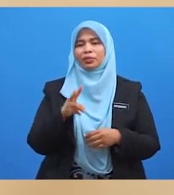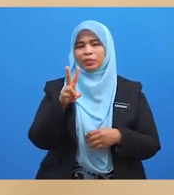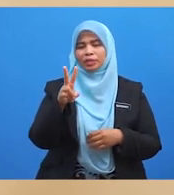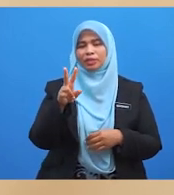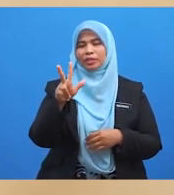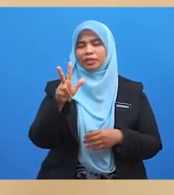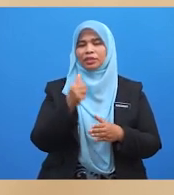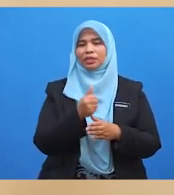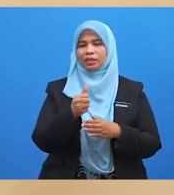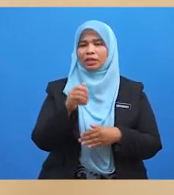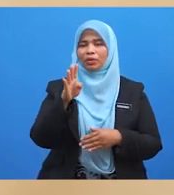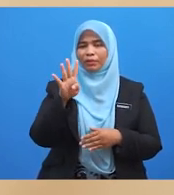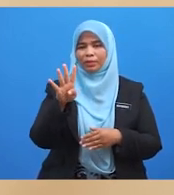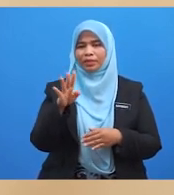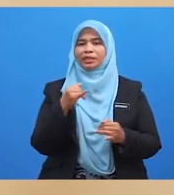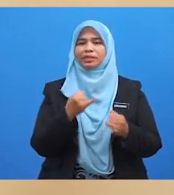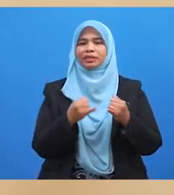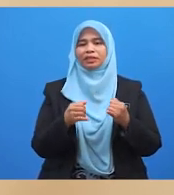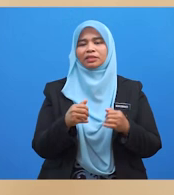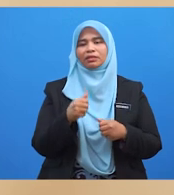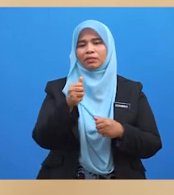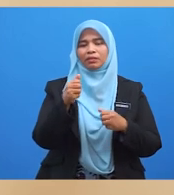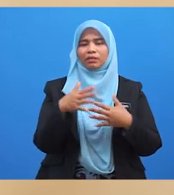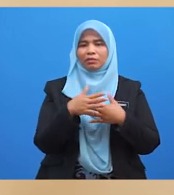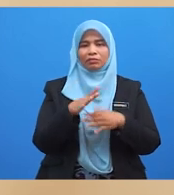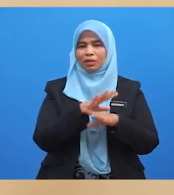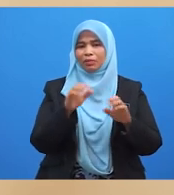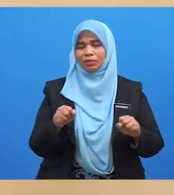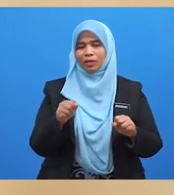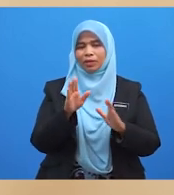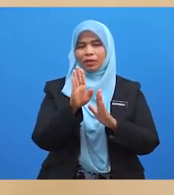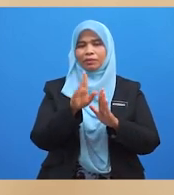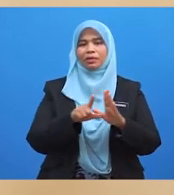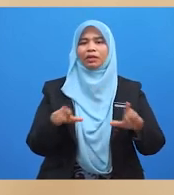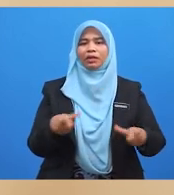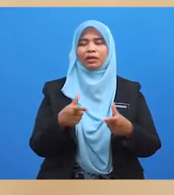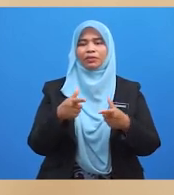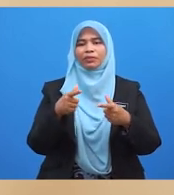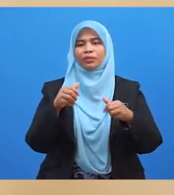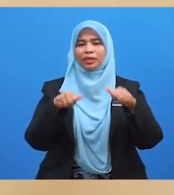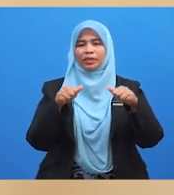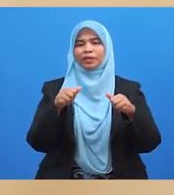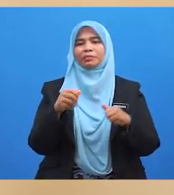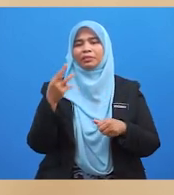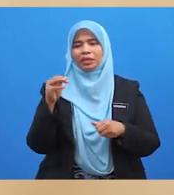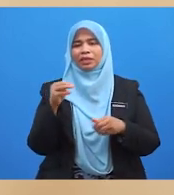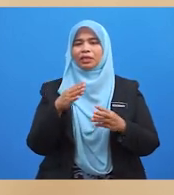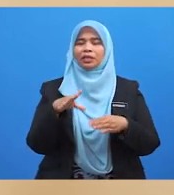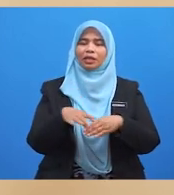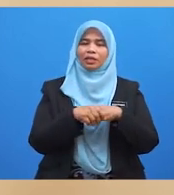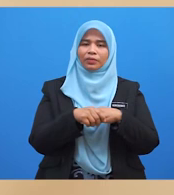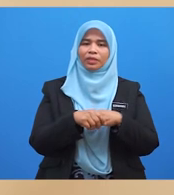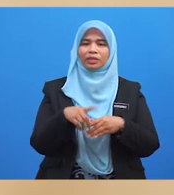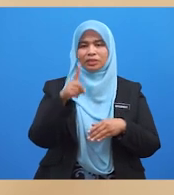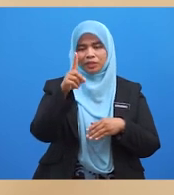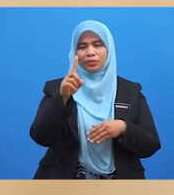empat. Kemudian jika kamu takut tidak akan dapat berlaku adil, maka kahwinilah seorang sahaja atau budak-budak